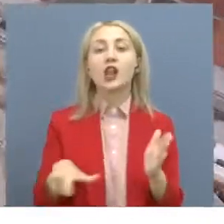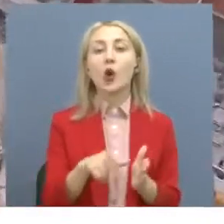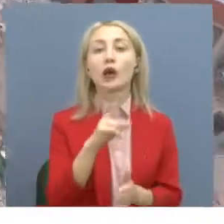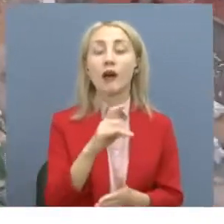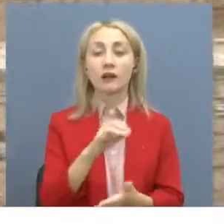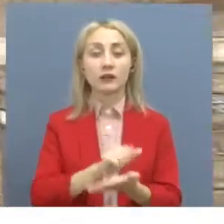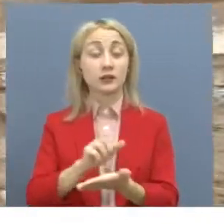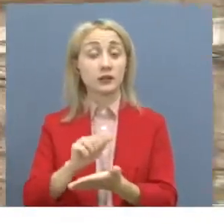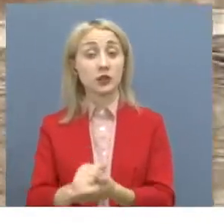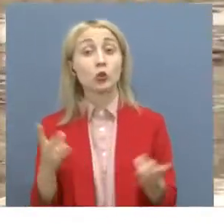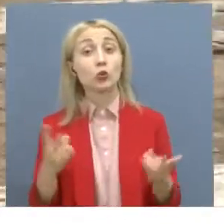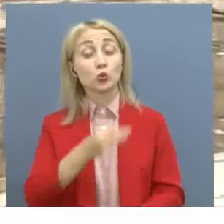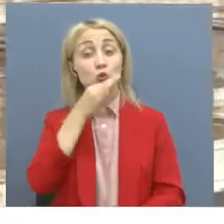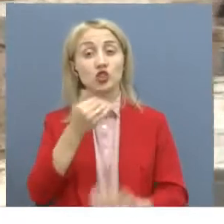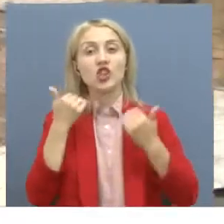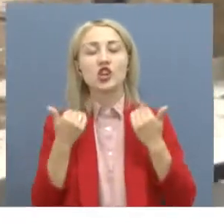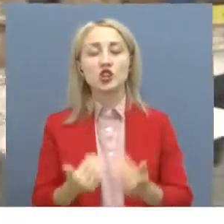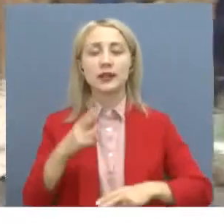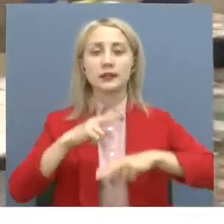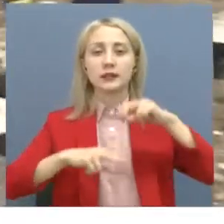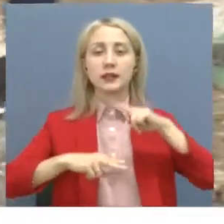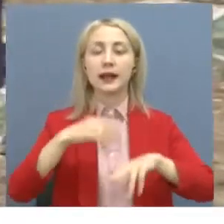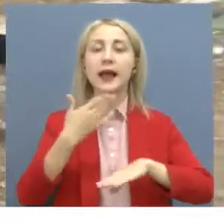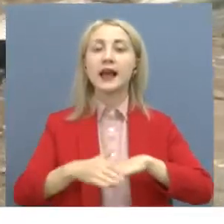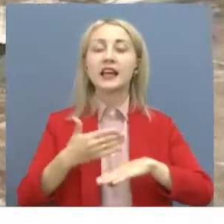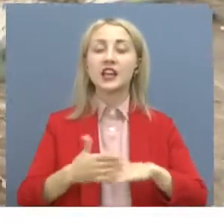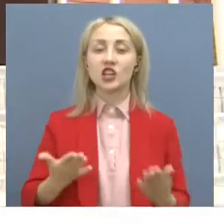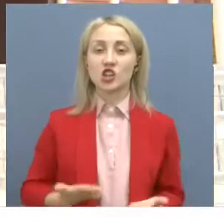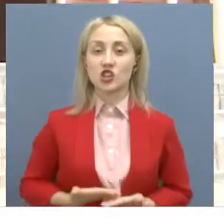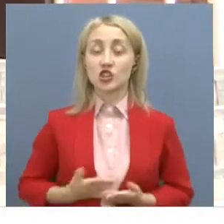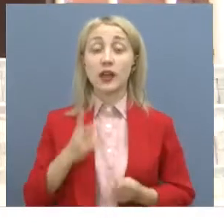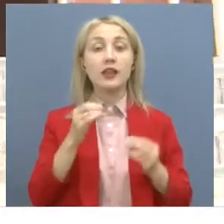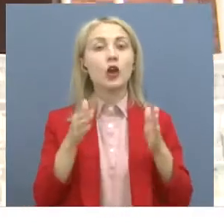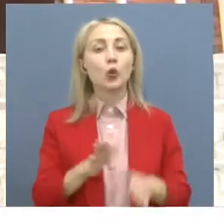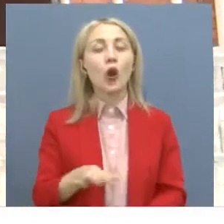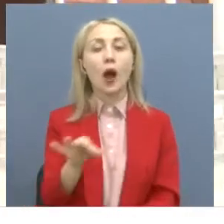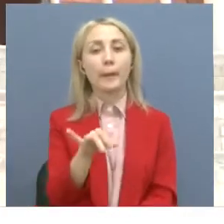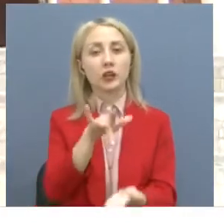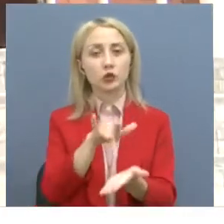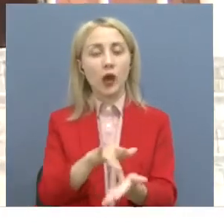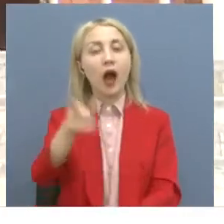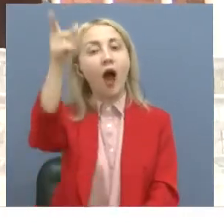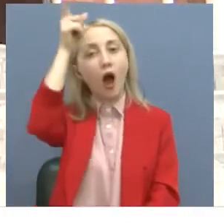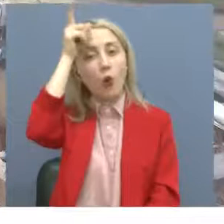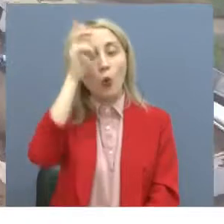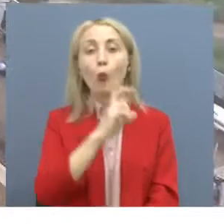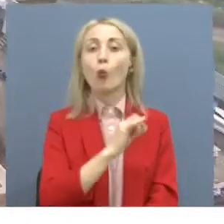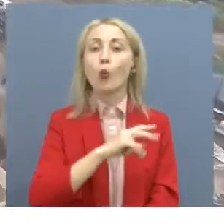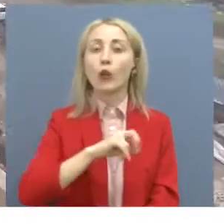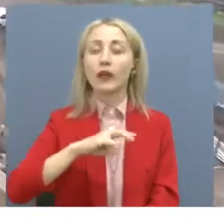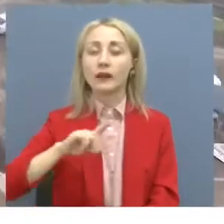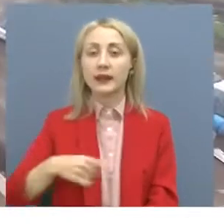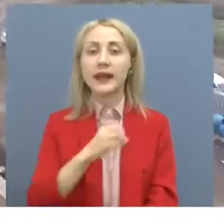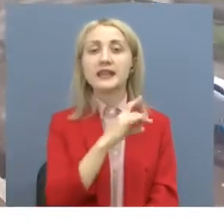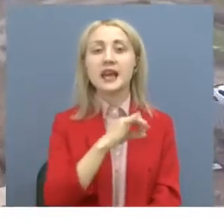алынған. Айта кетейік, несиелік тұрғын үй құрылысы бүгінде облыс орталығында ғана емес, Ақкөл, Бұланды, Ерементау аудандарында да